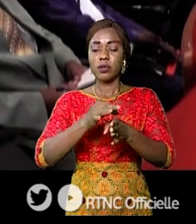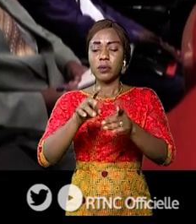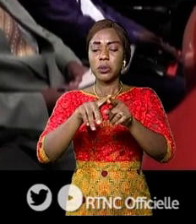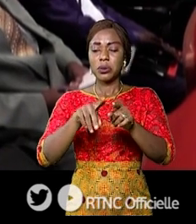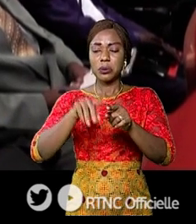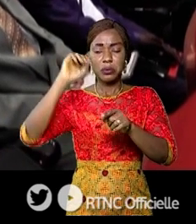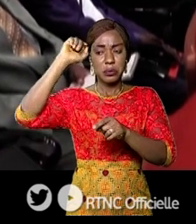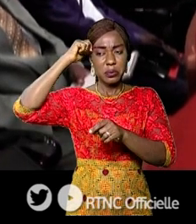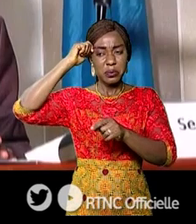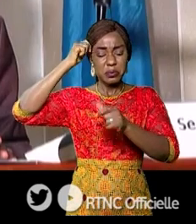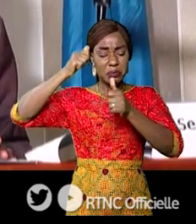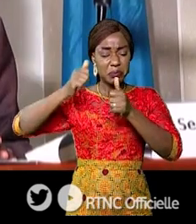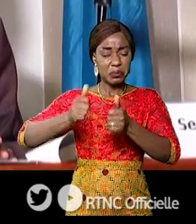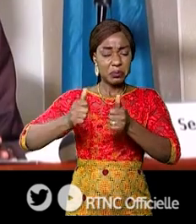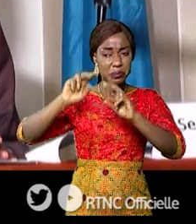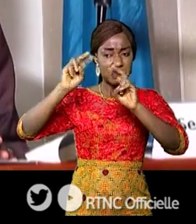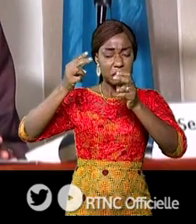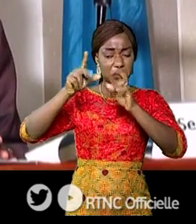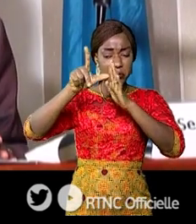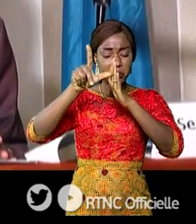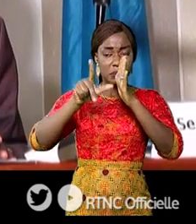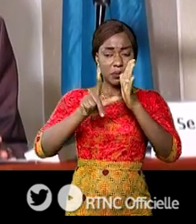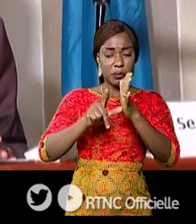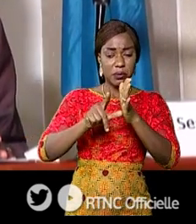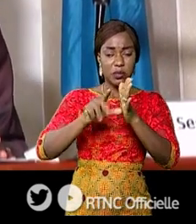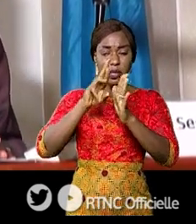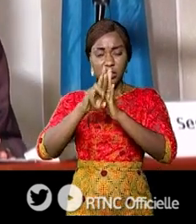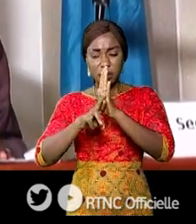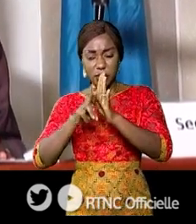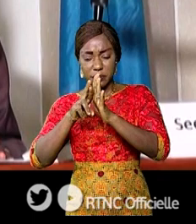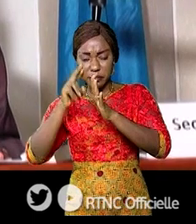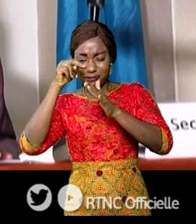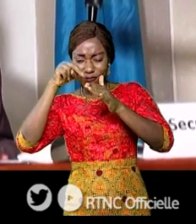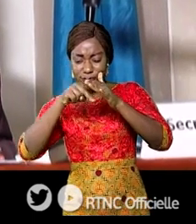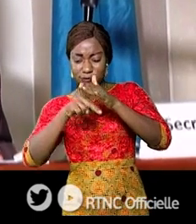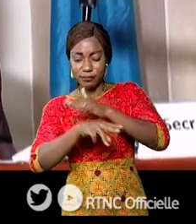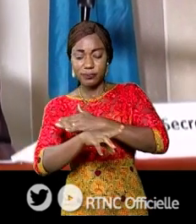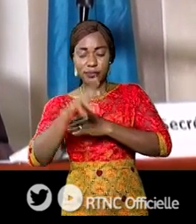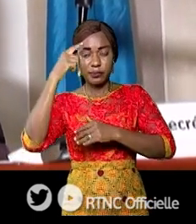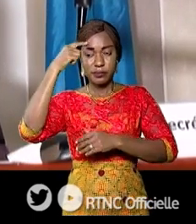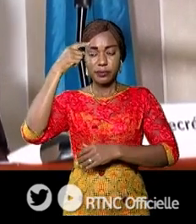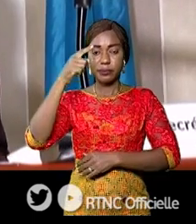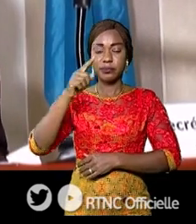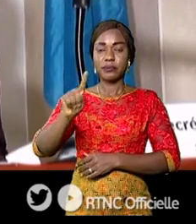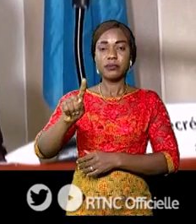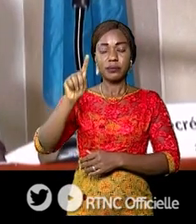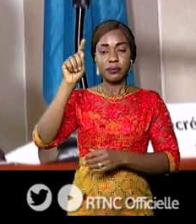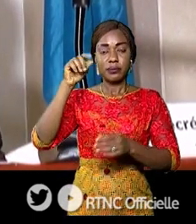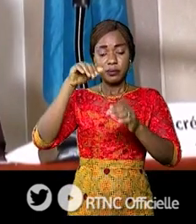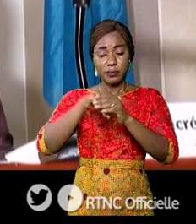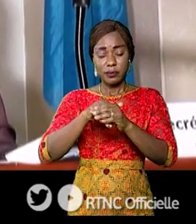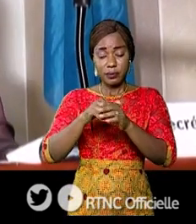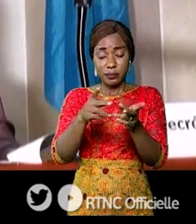maîtrisant tous les textes légaux et réglementaires, régissant bien sûr le secteur minier et